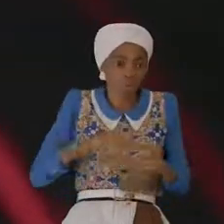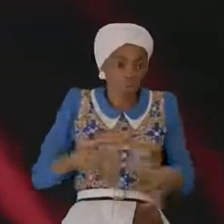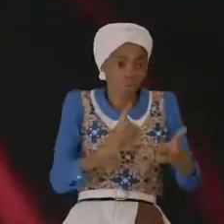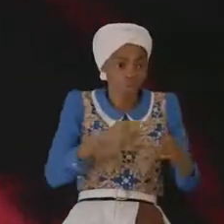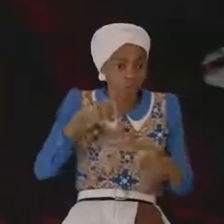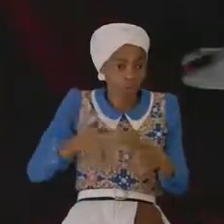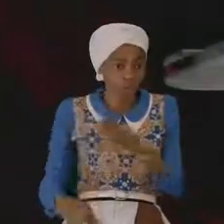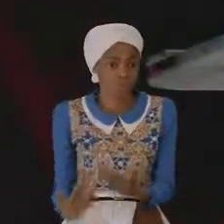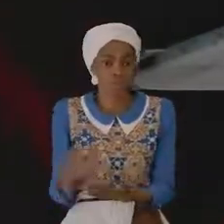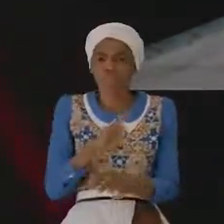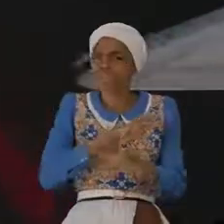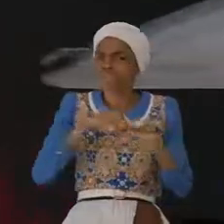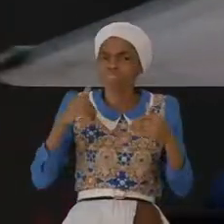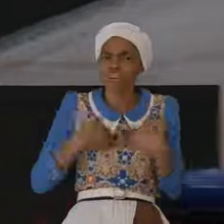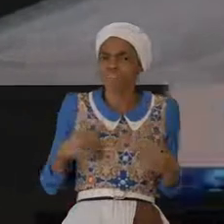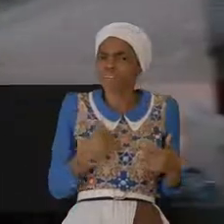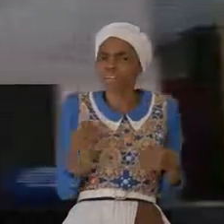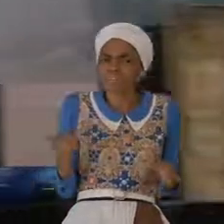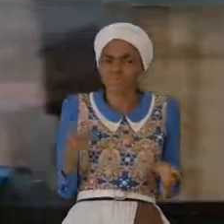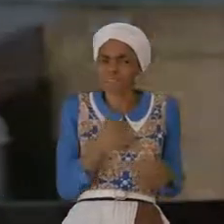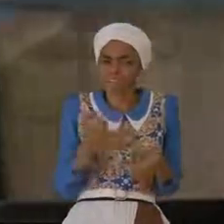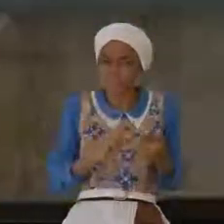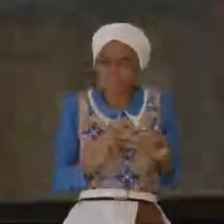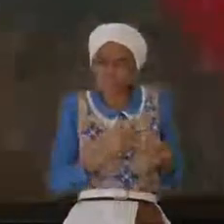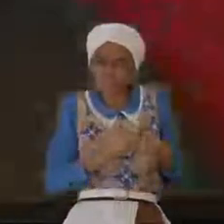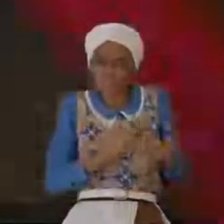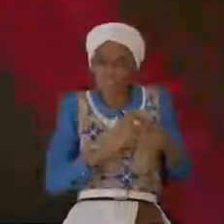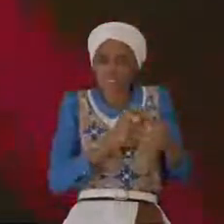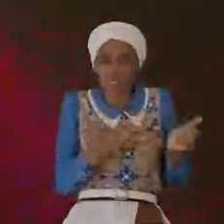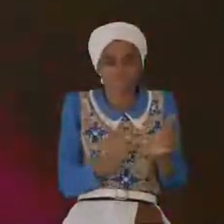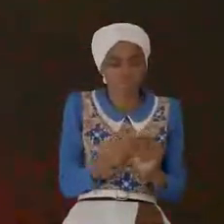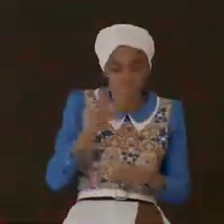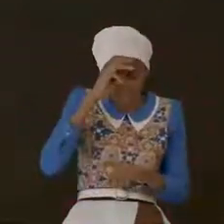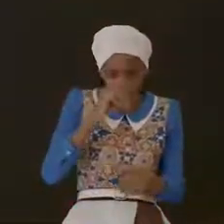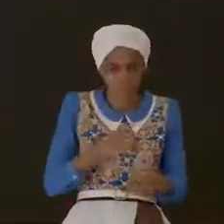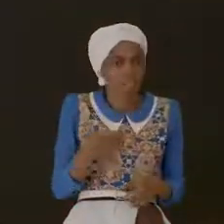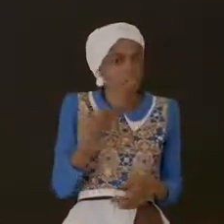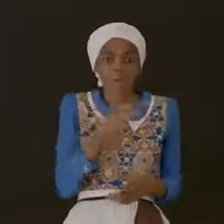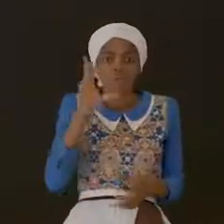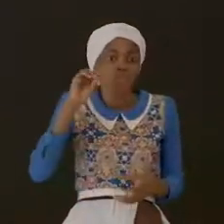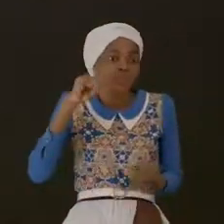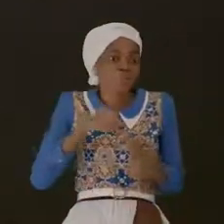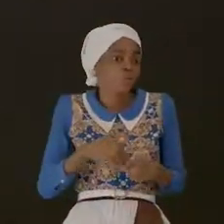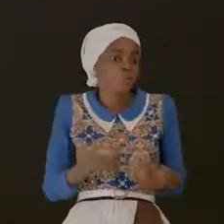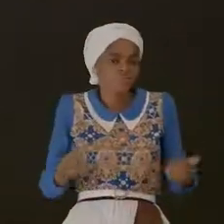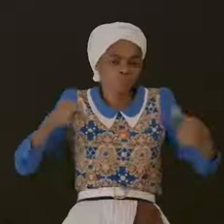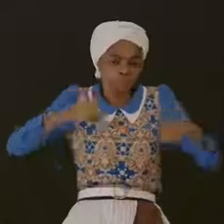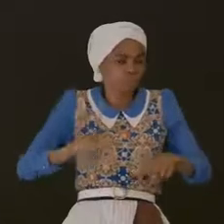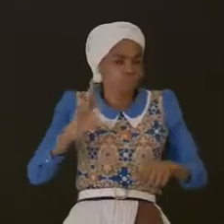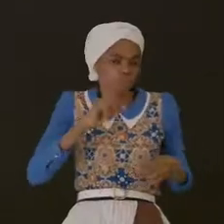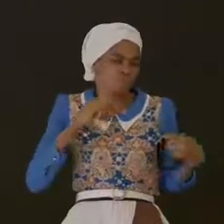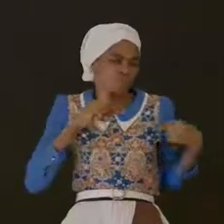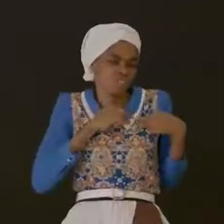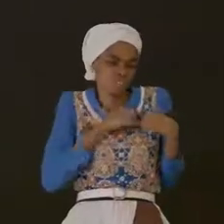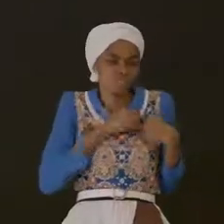voie, en route pour l'enfer. Tu n'as rien avec eux. Il n'y a pas de condamnation, il n'y a pas de culpabilité. Il n'y a donc